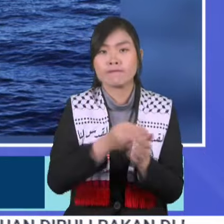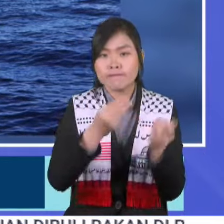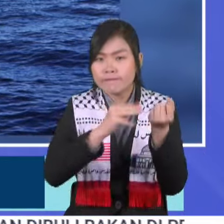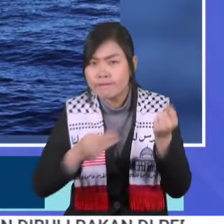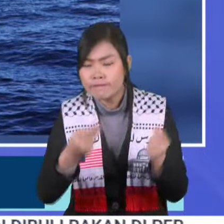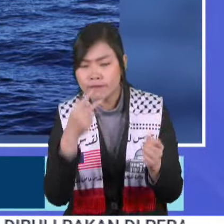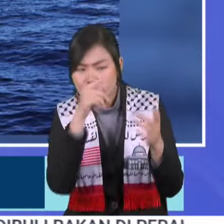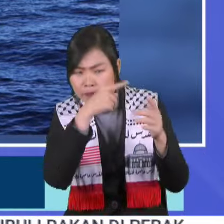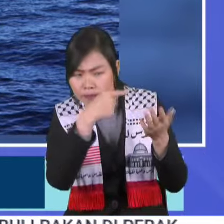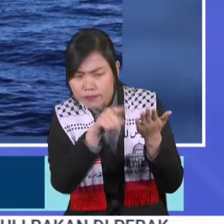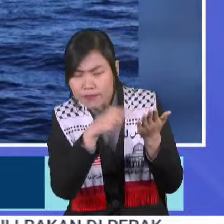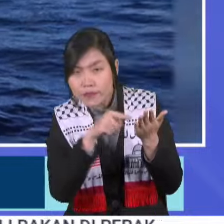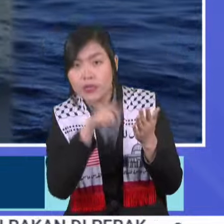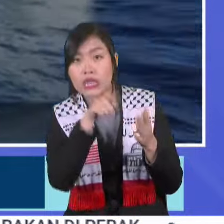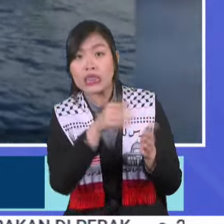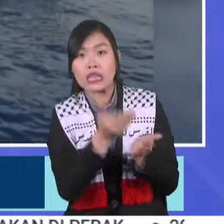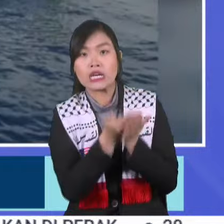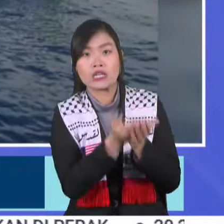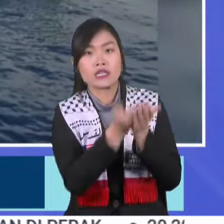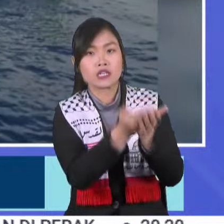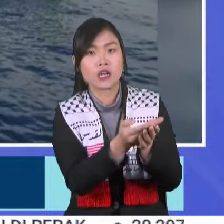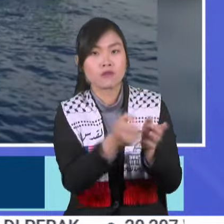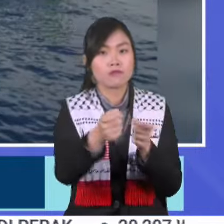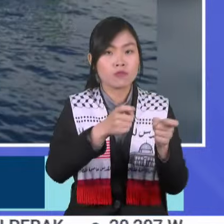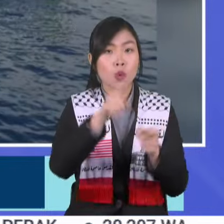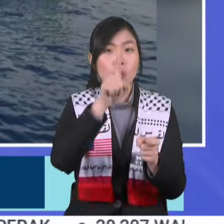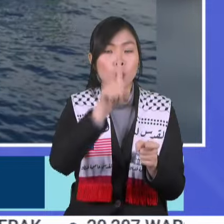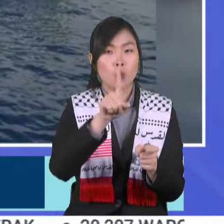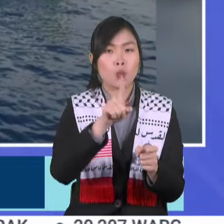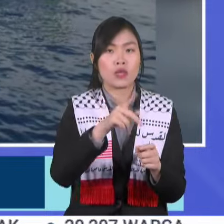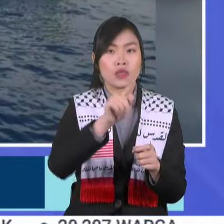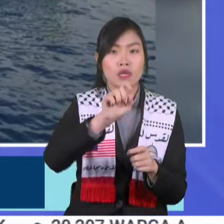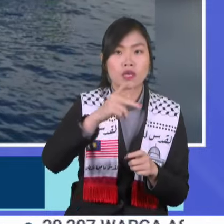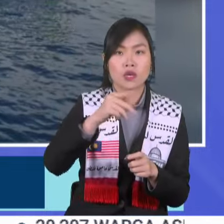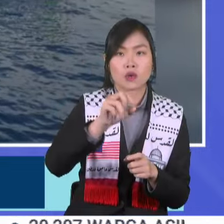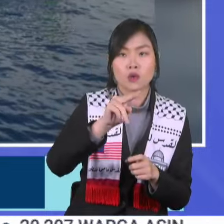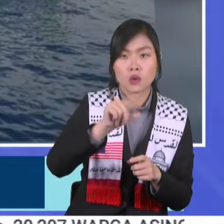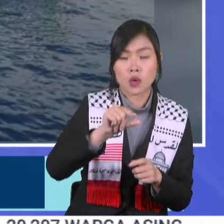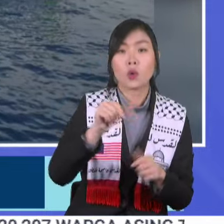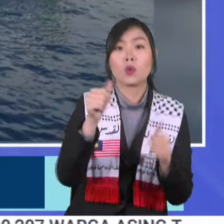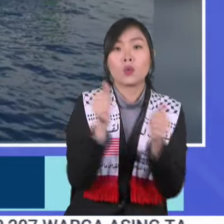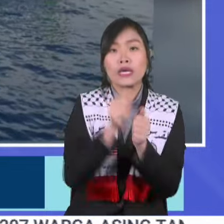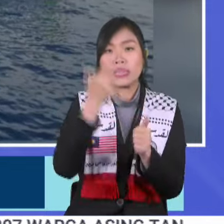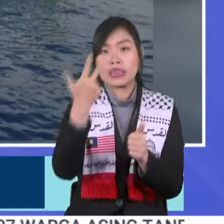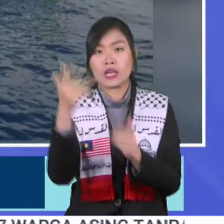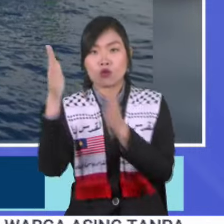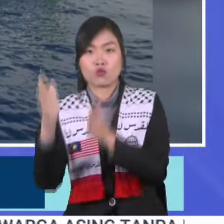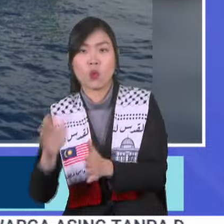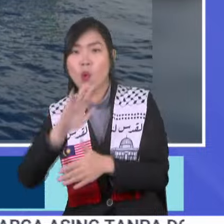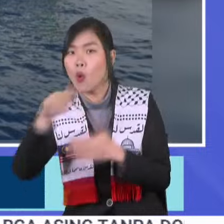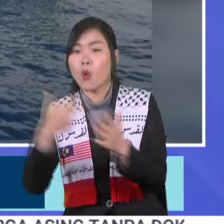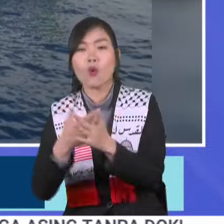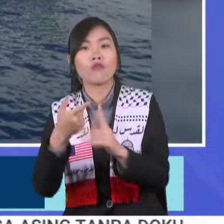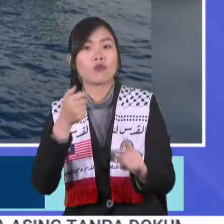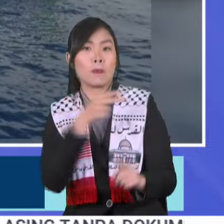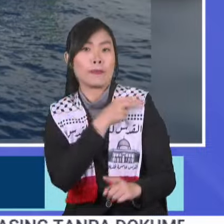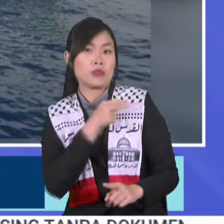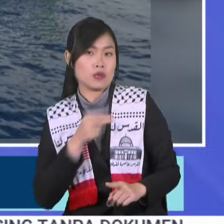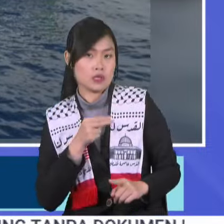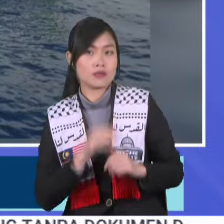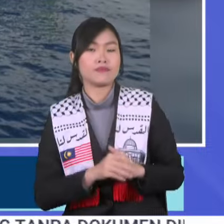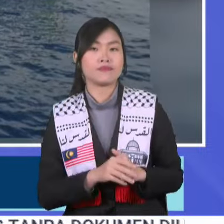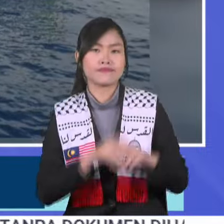pemeriksaan mendapati kapal tangki berkenaan dikendalikan seorang tekong bersama 3 kru yang kesemuanya warga